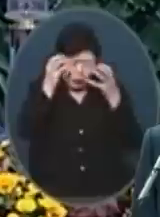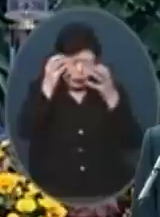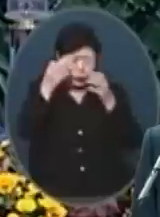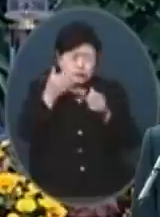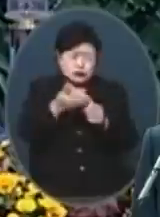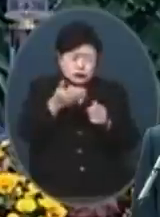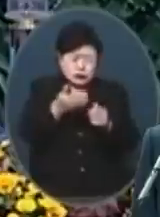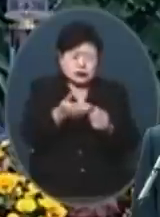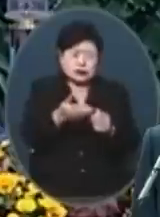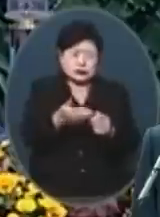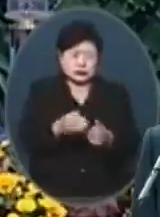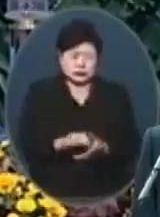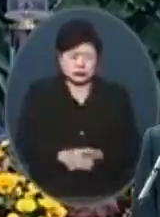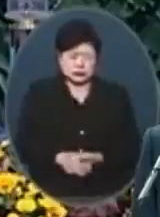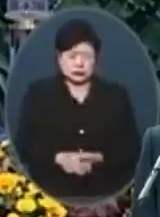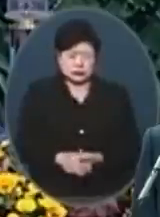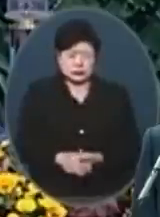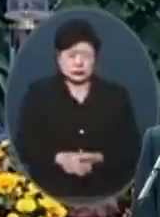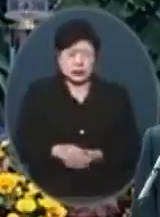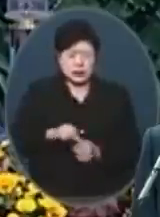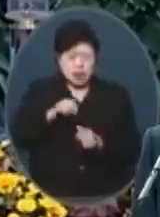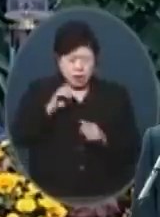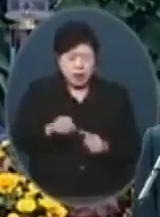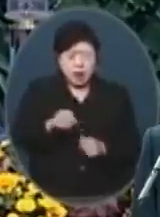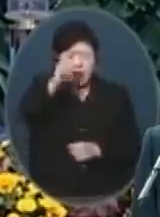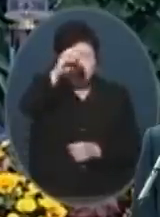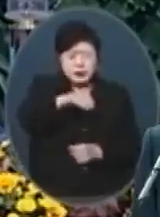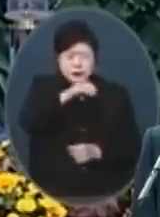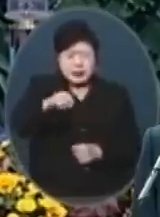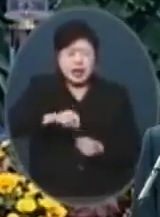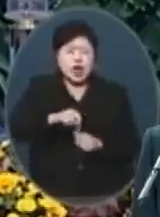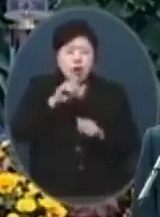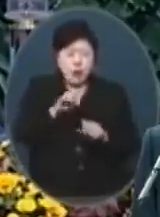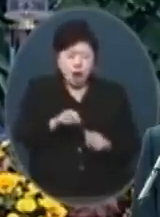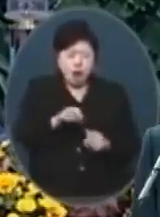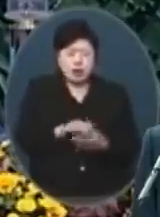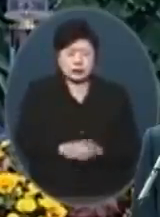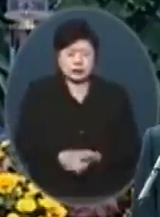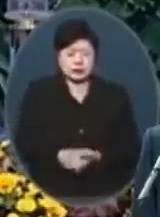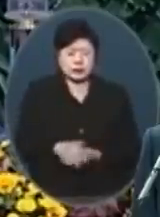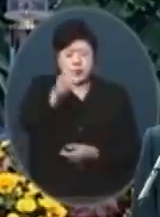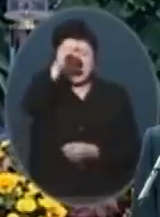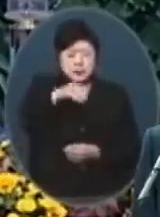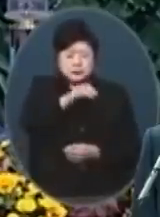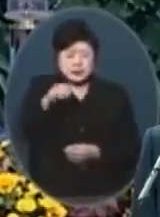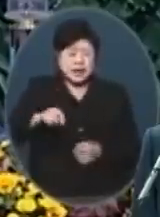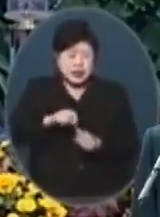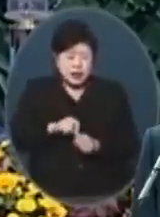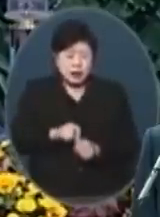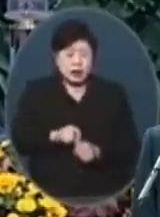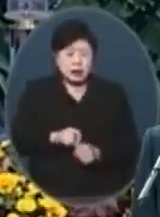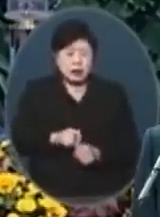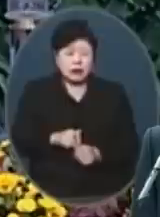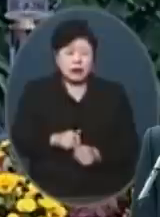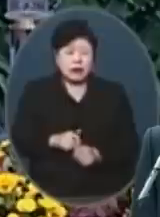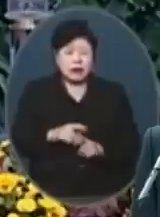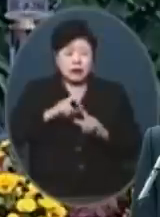겪도록 고안된 형벌이 십자가 형벌인 것입니다. 십자가형을